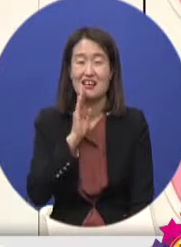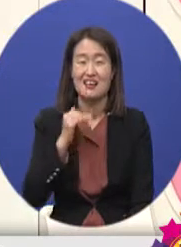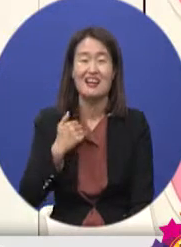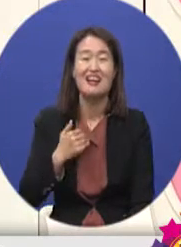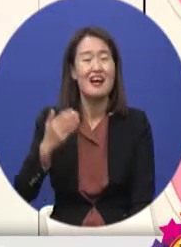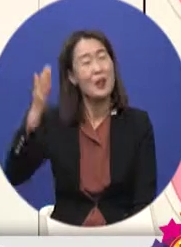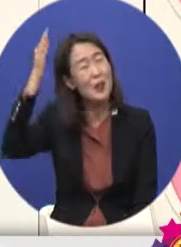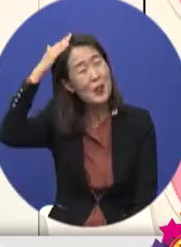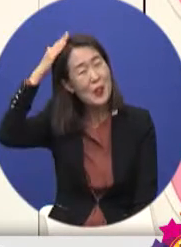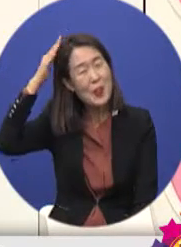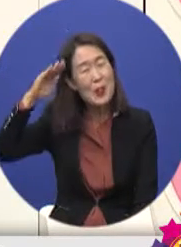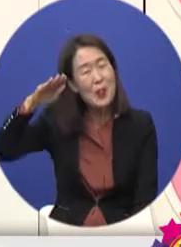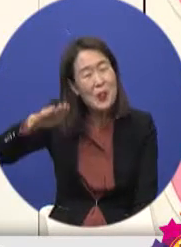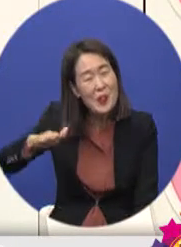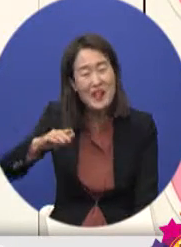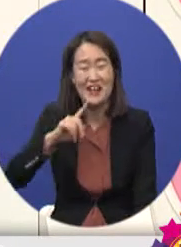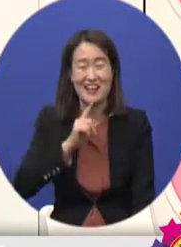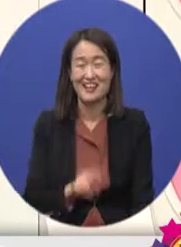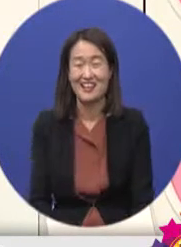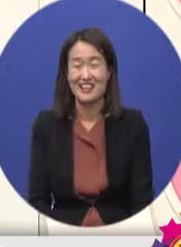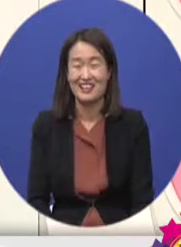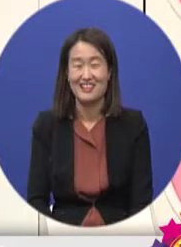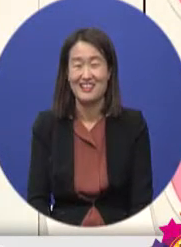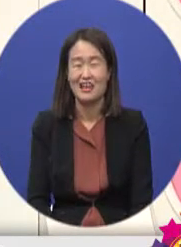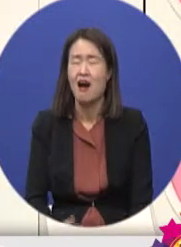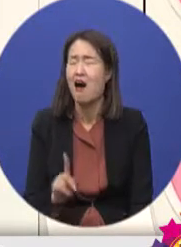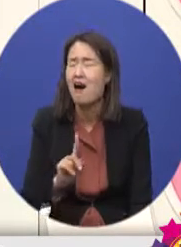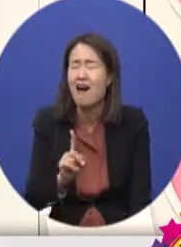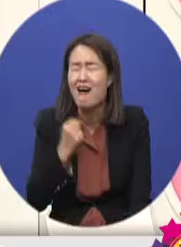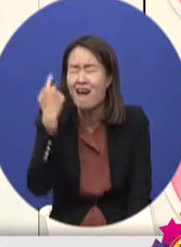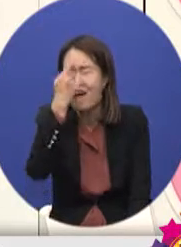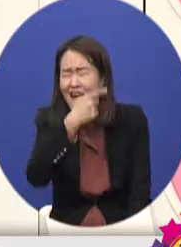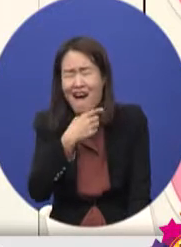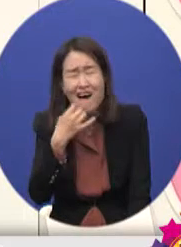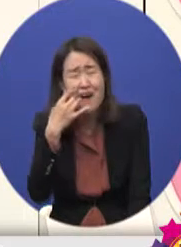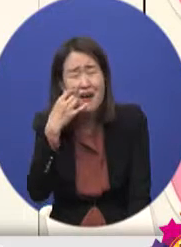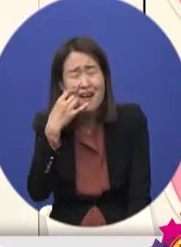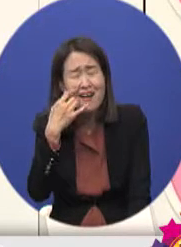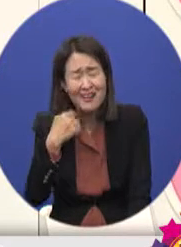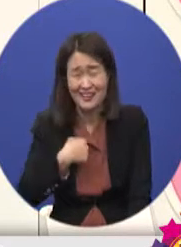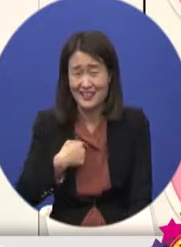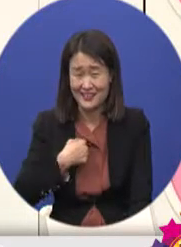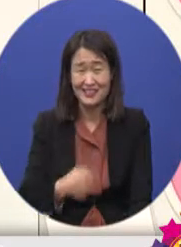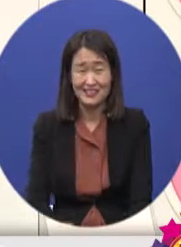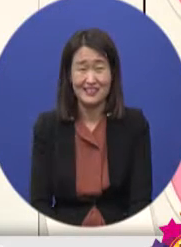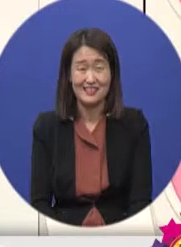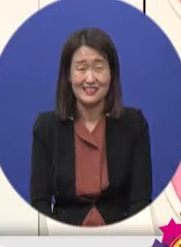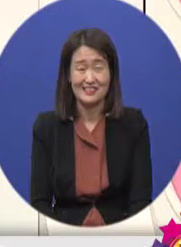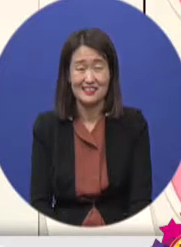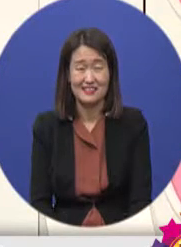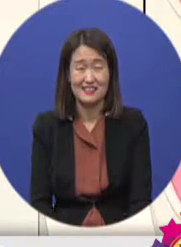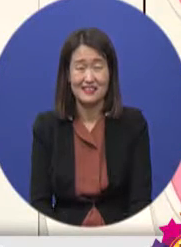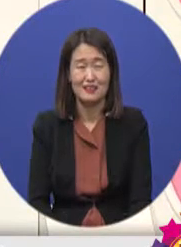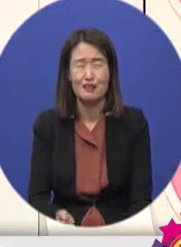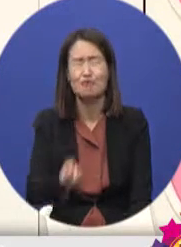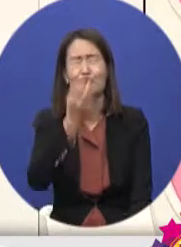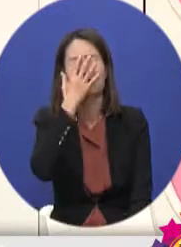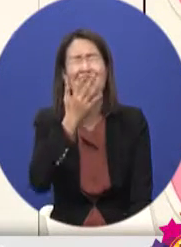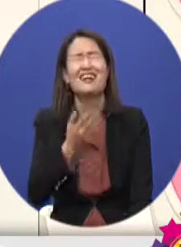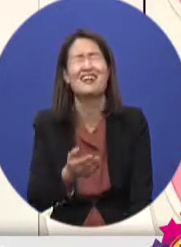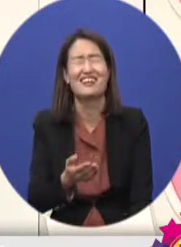예. 자그마하시다 그러고 그래서 어떻게 예. 생기셨을까 그려지는데. 예. 네,